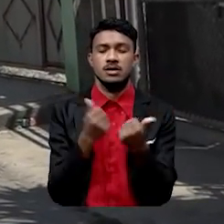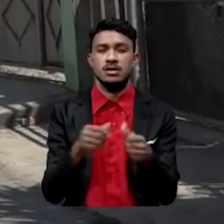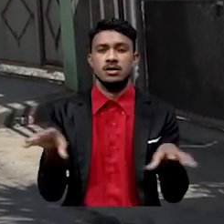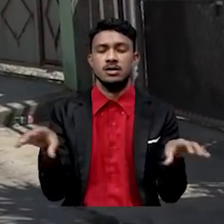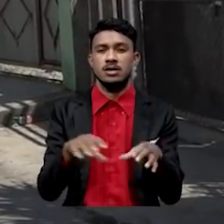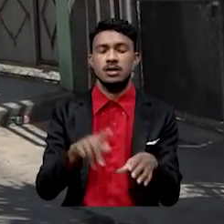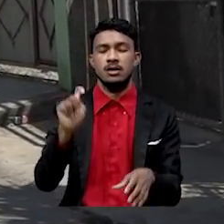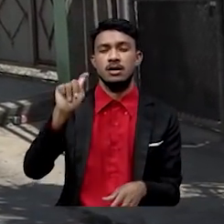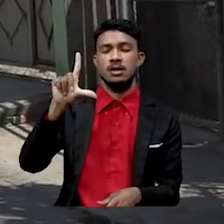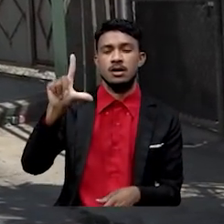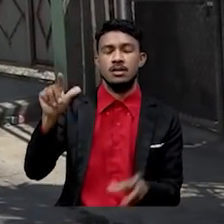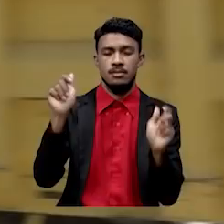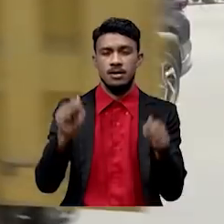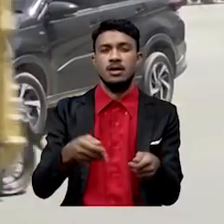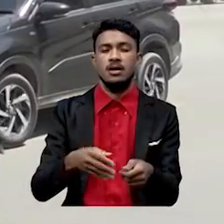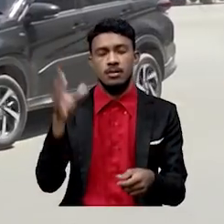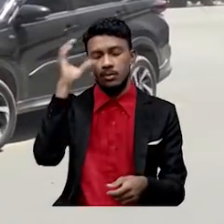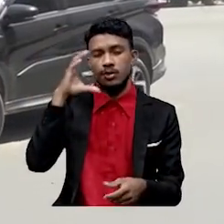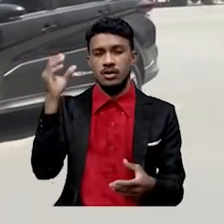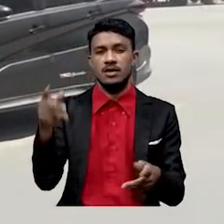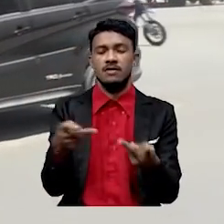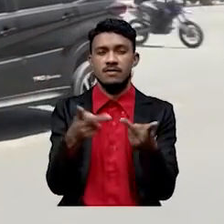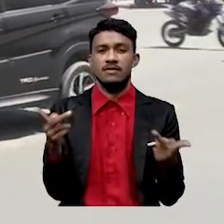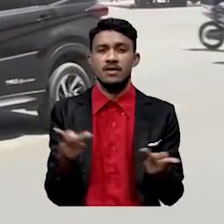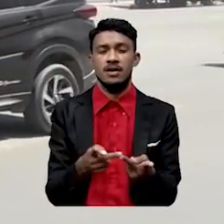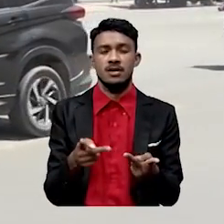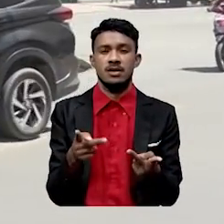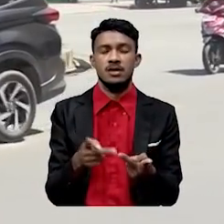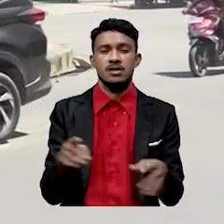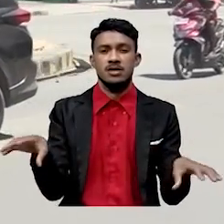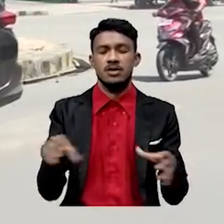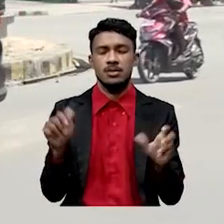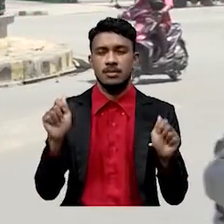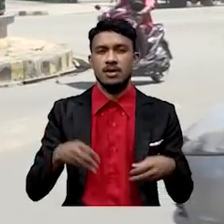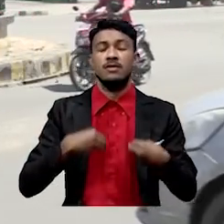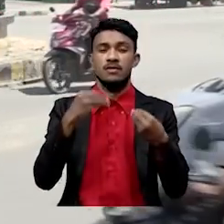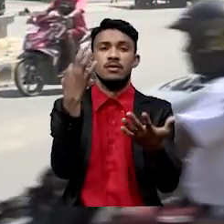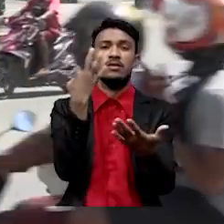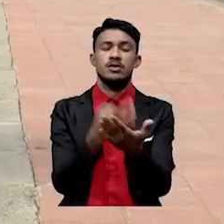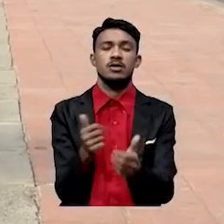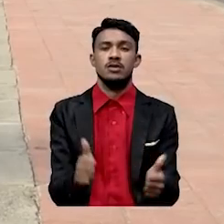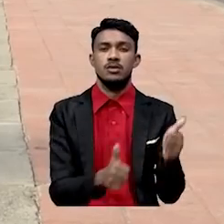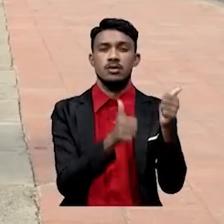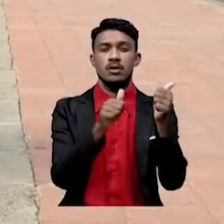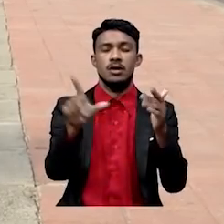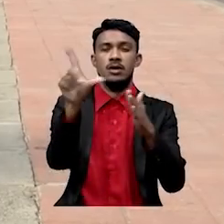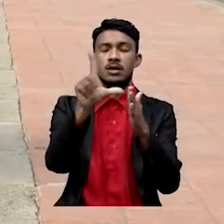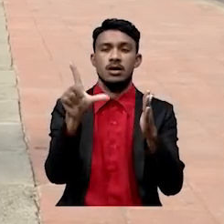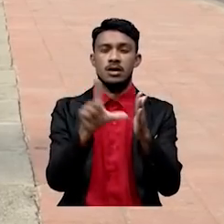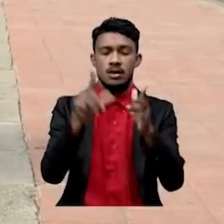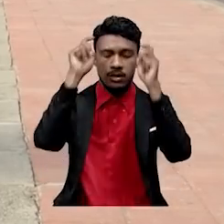TL, ho dibuka fatin servisu nebe bele fo salari tuir padrão nebe lei trabalho